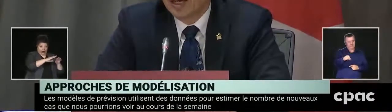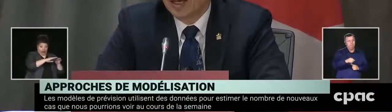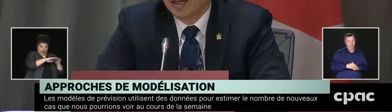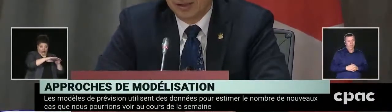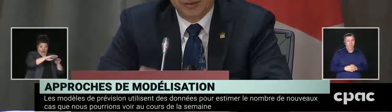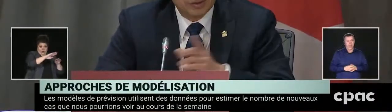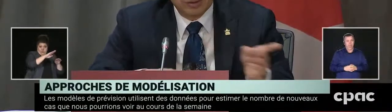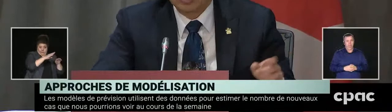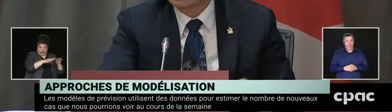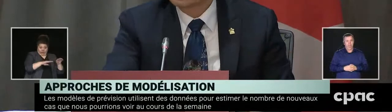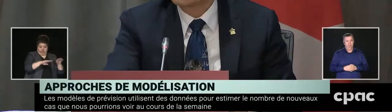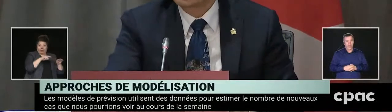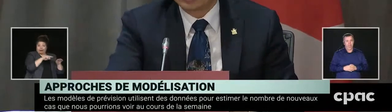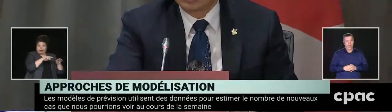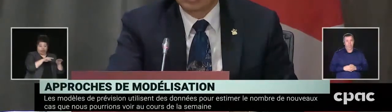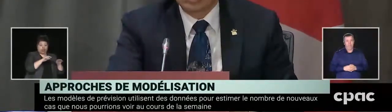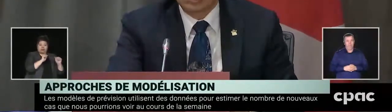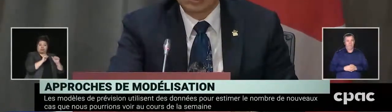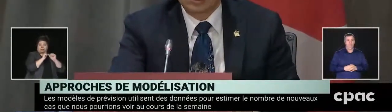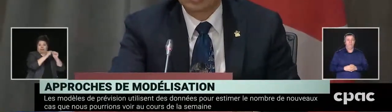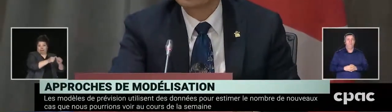Mais